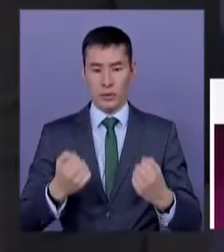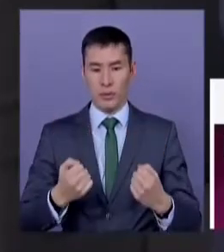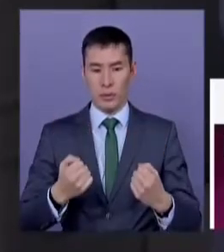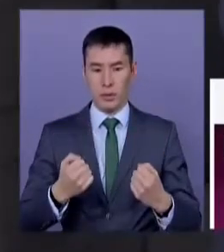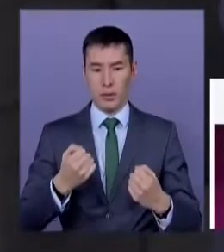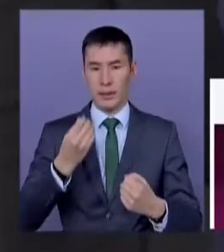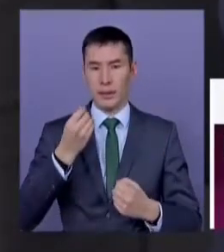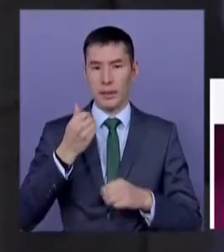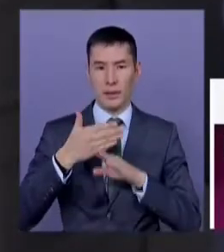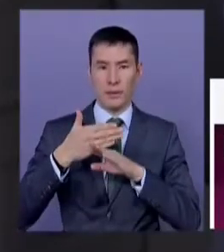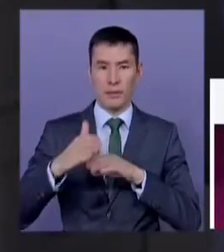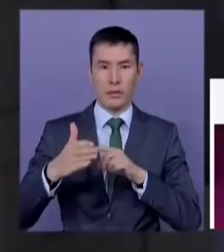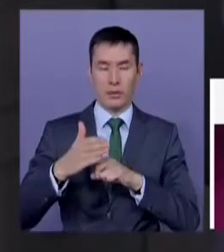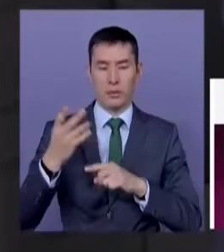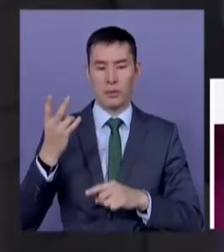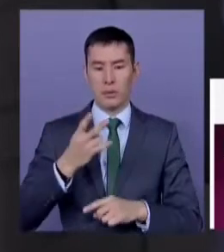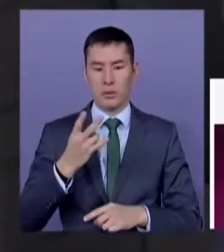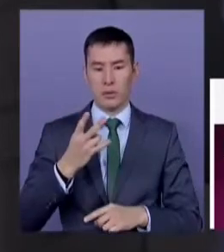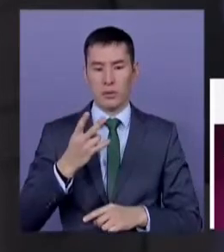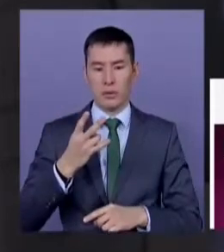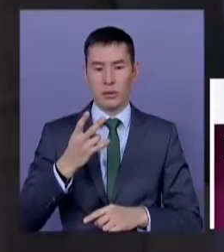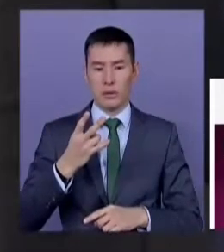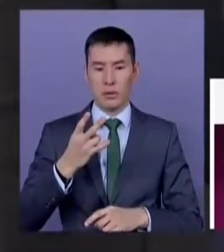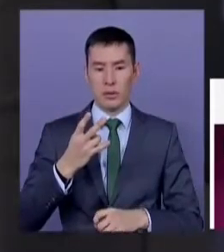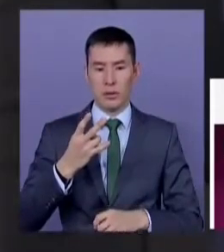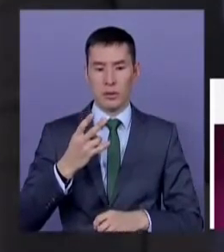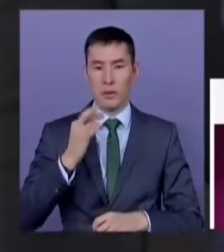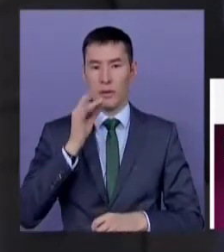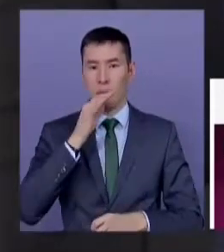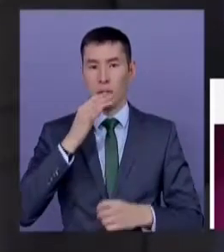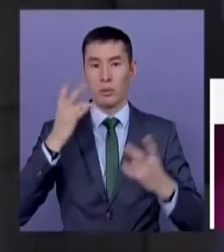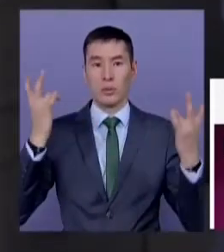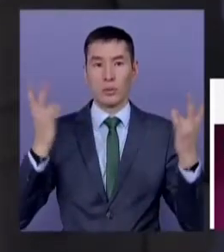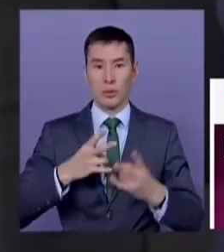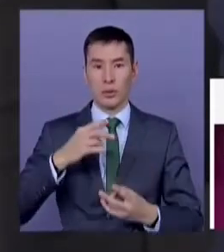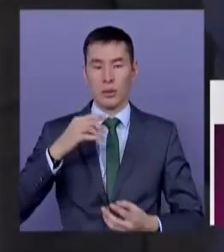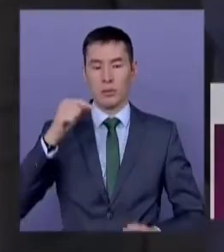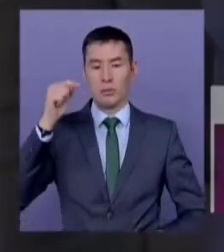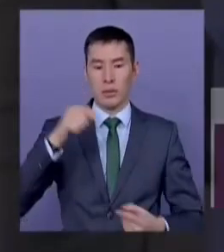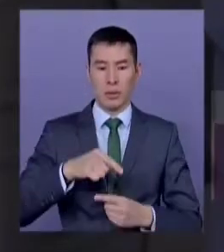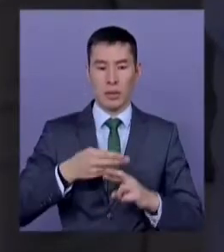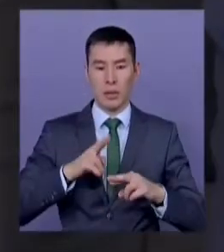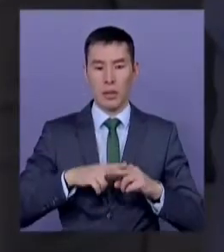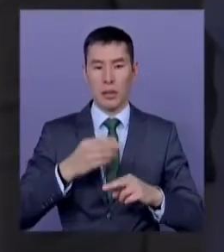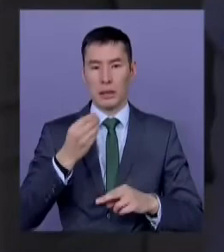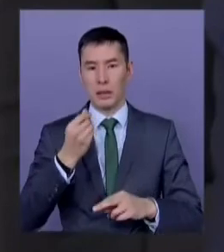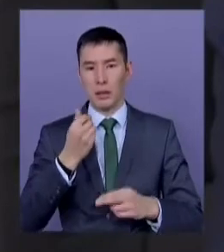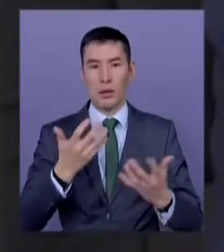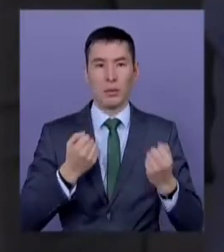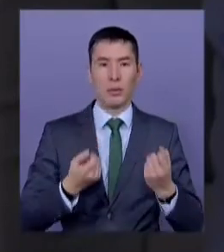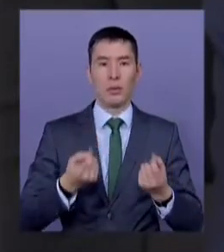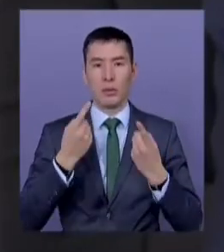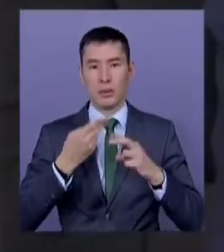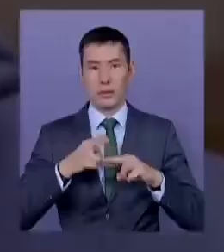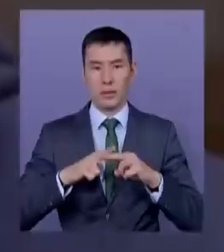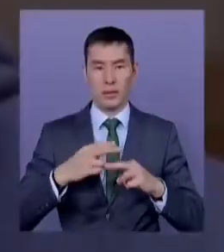қаражат бөлу керек. Сосын айтады, мен денсаулығым маған керек пе? Керек уақытында денсаулық болса, қаражатты басқа жағдайға оқуға балалардың қалуына